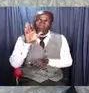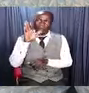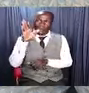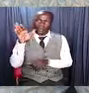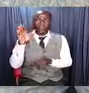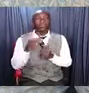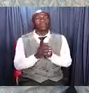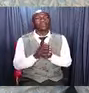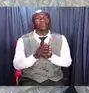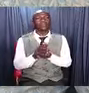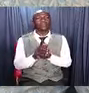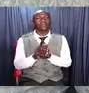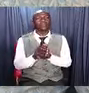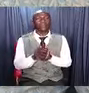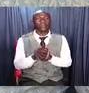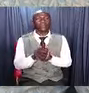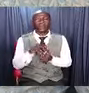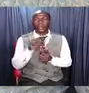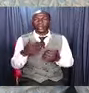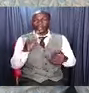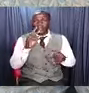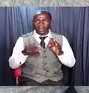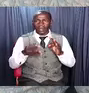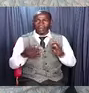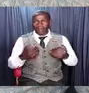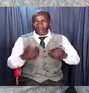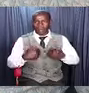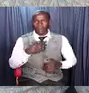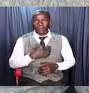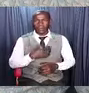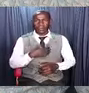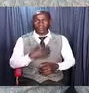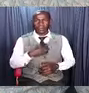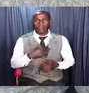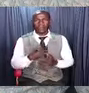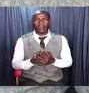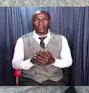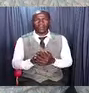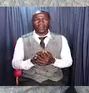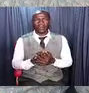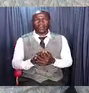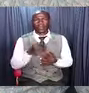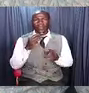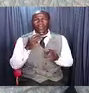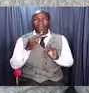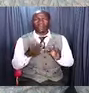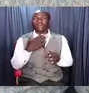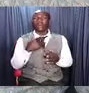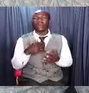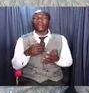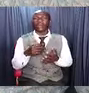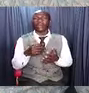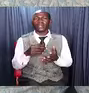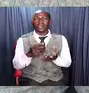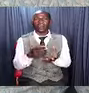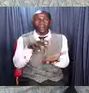are over there. Muje hapo kama una mgeni. Just come there if you have a visitor. Na kama unataka keki ya harusi. If you